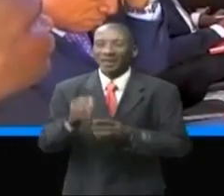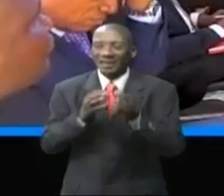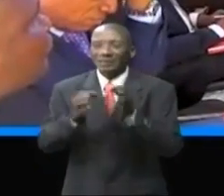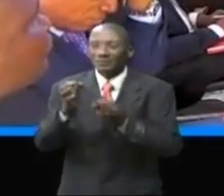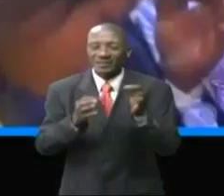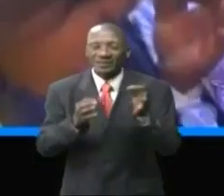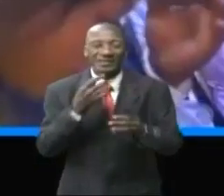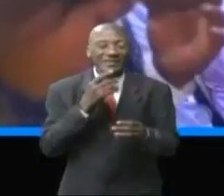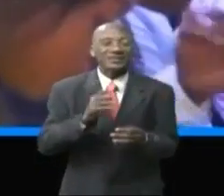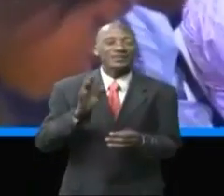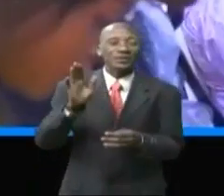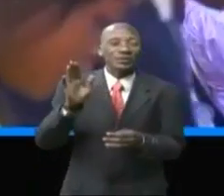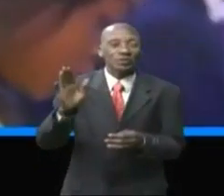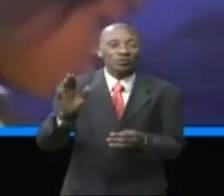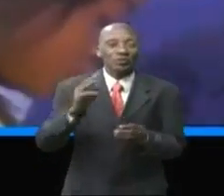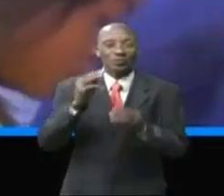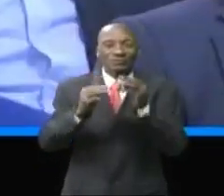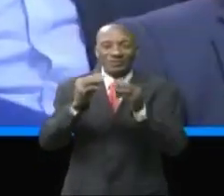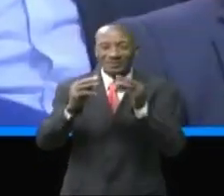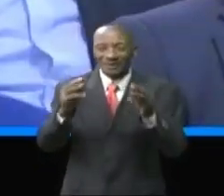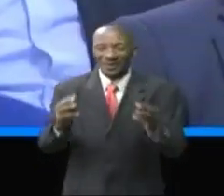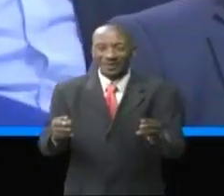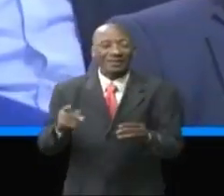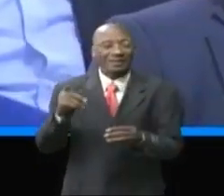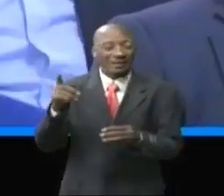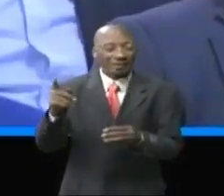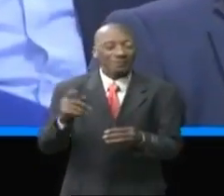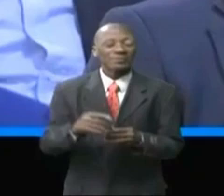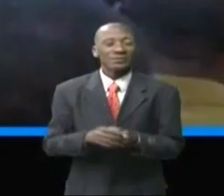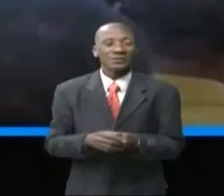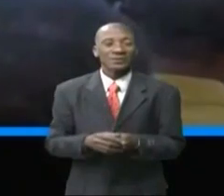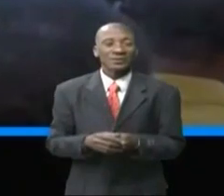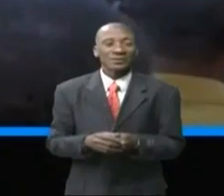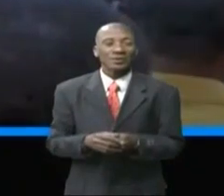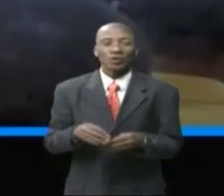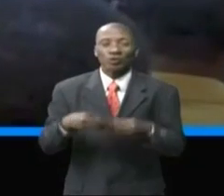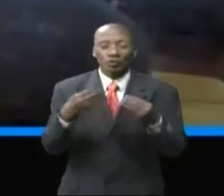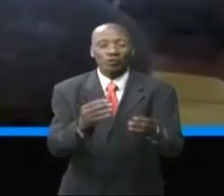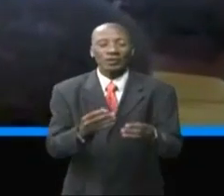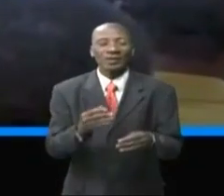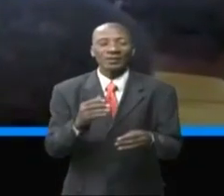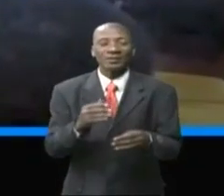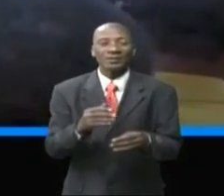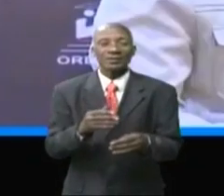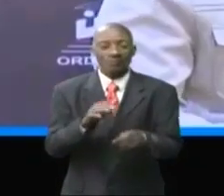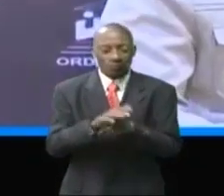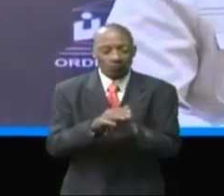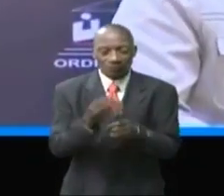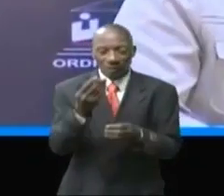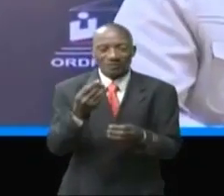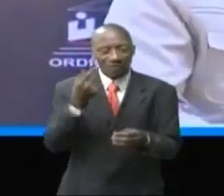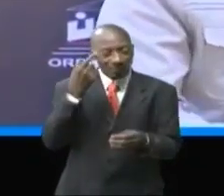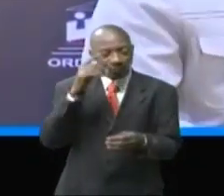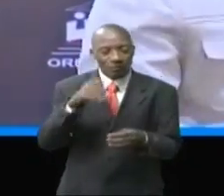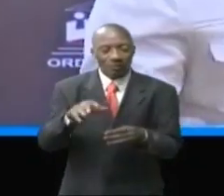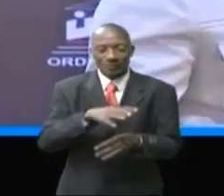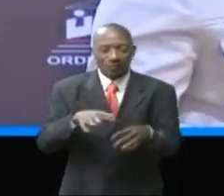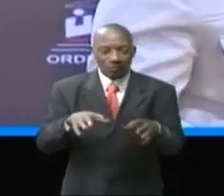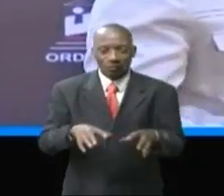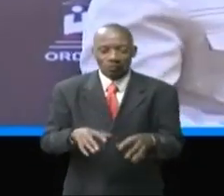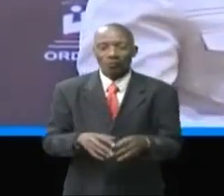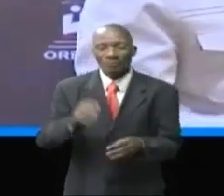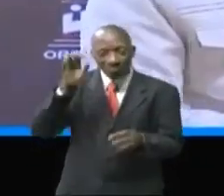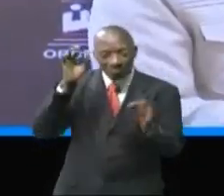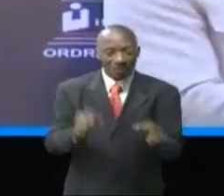faire pour se soustraire à l'impôt. S'agissant des défis du contrôle, le gendarme des finances publiques a noté comme préalable l'existence d'une